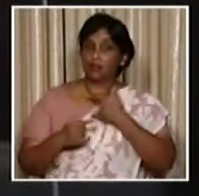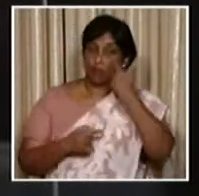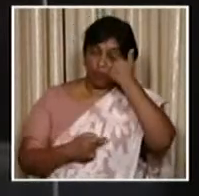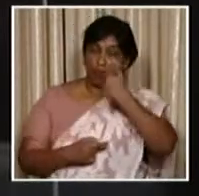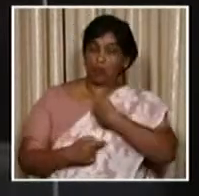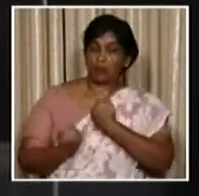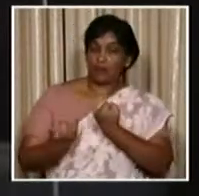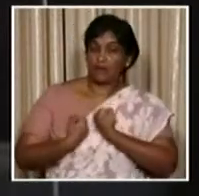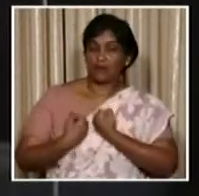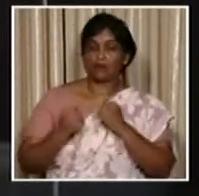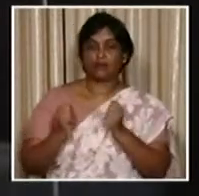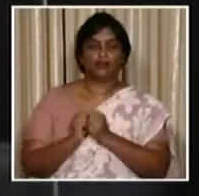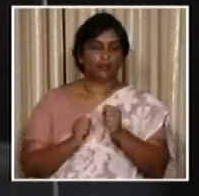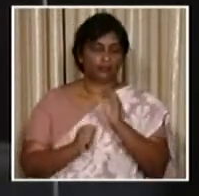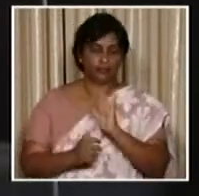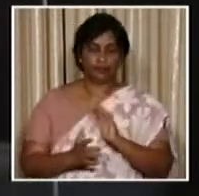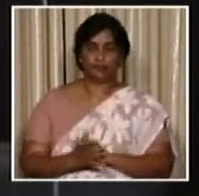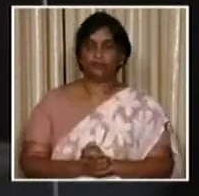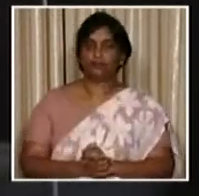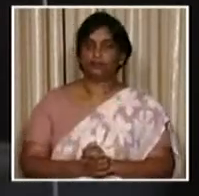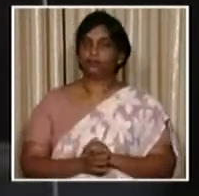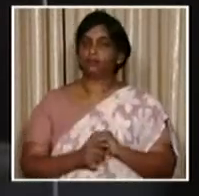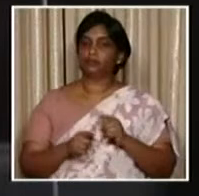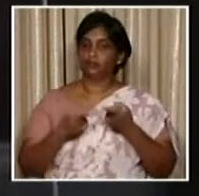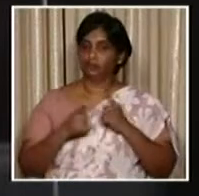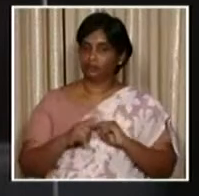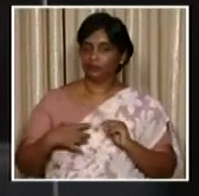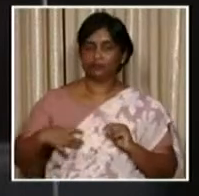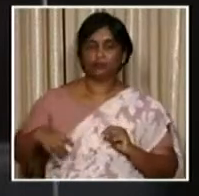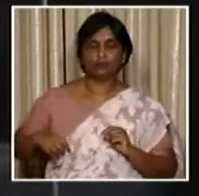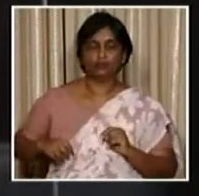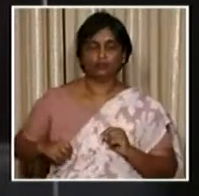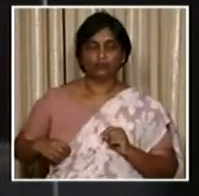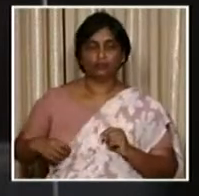dawa, berdekaran lelai tuh nihinda. Ilangat a,